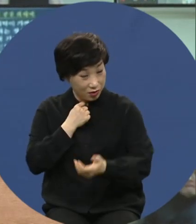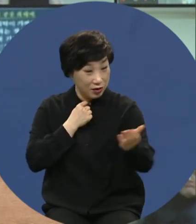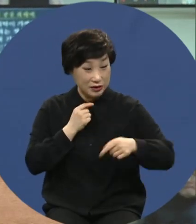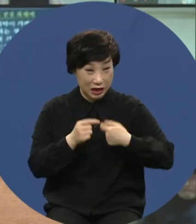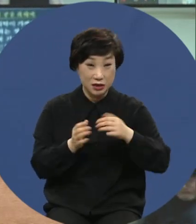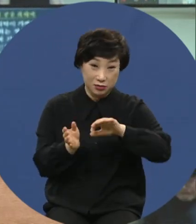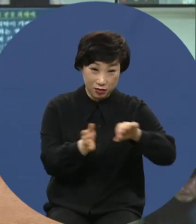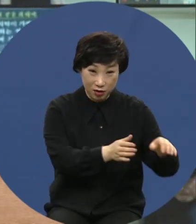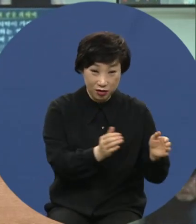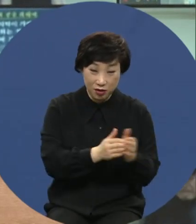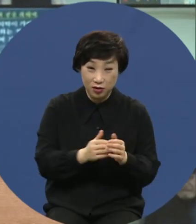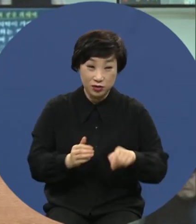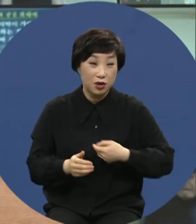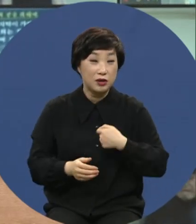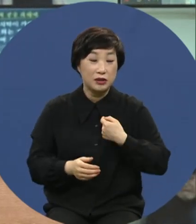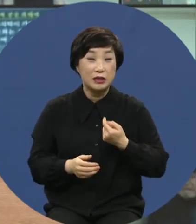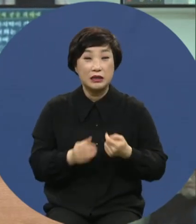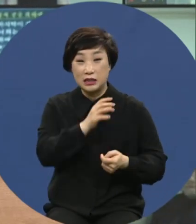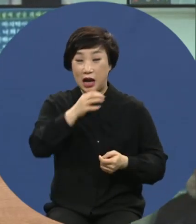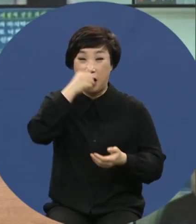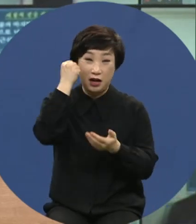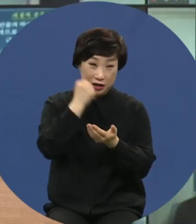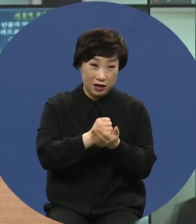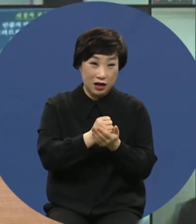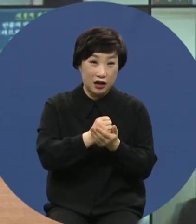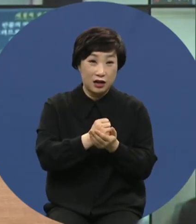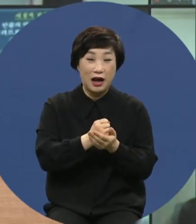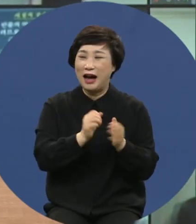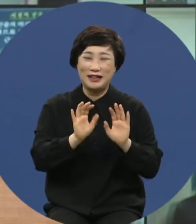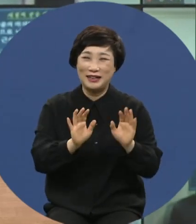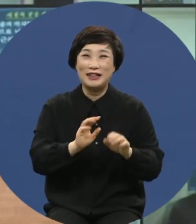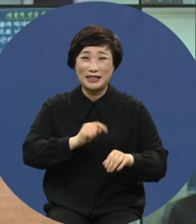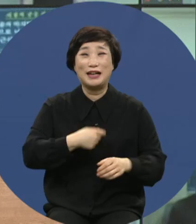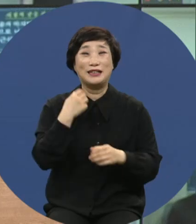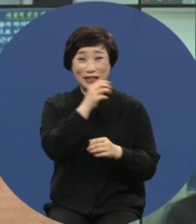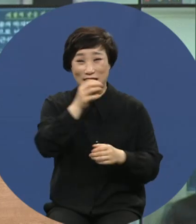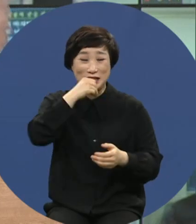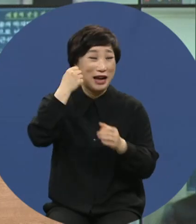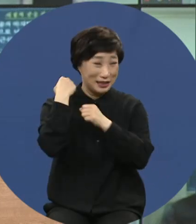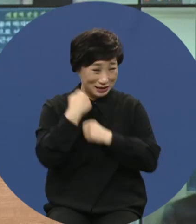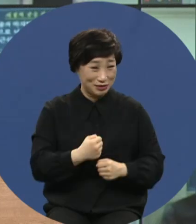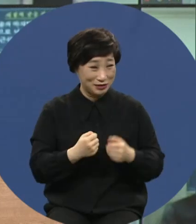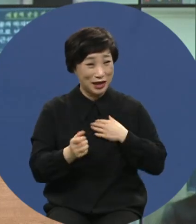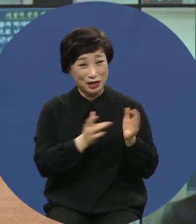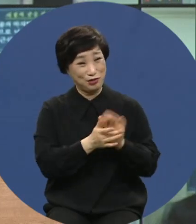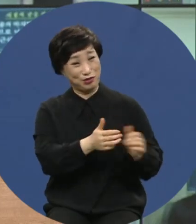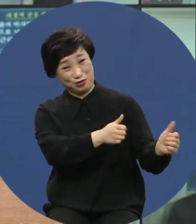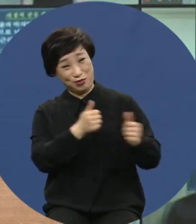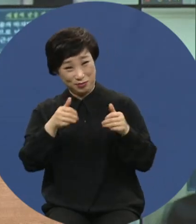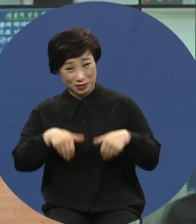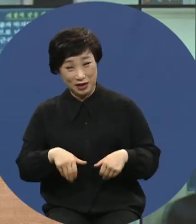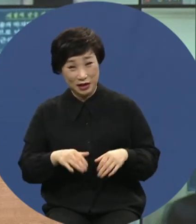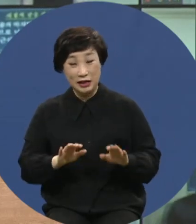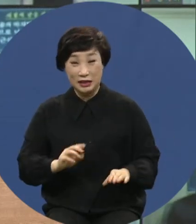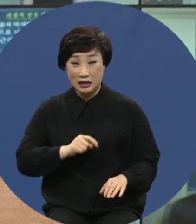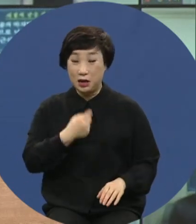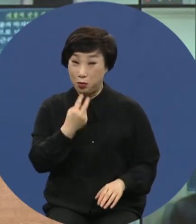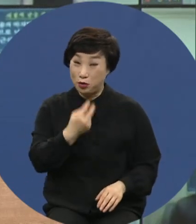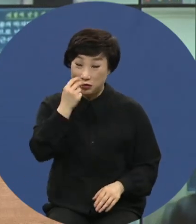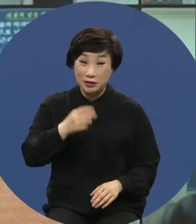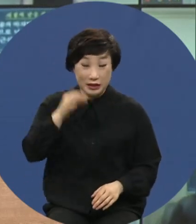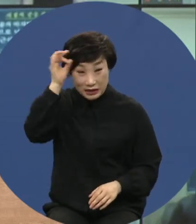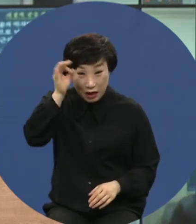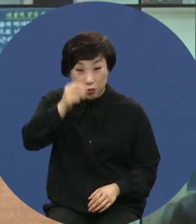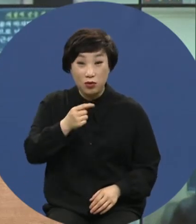자기를 부인하고 자기 십자가를 지고 나를 쫓을 것이니라. 제 목숨을 구원코자 하면